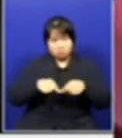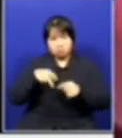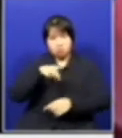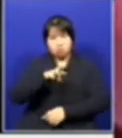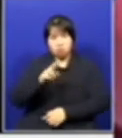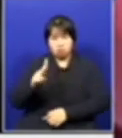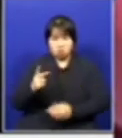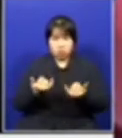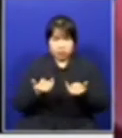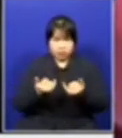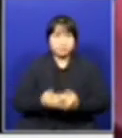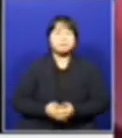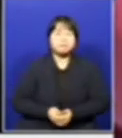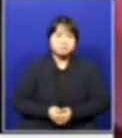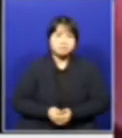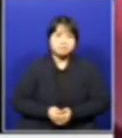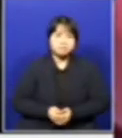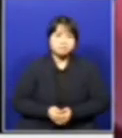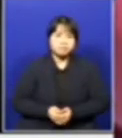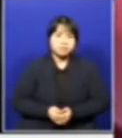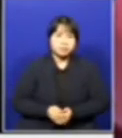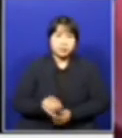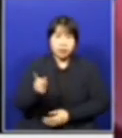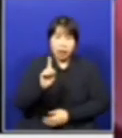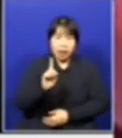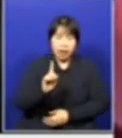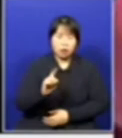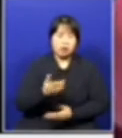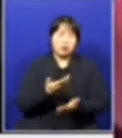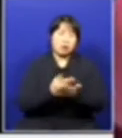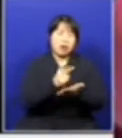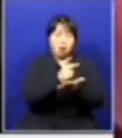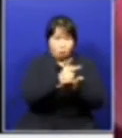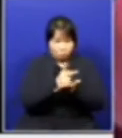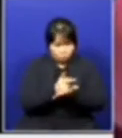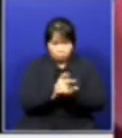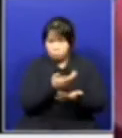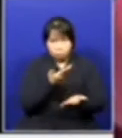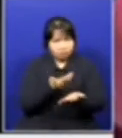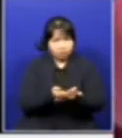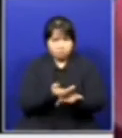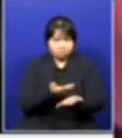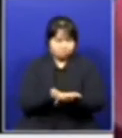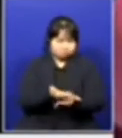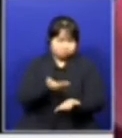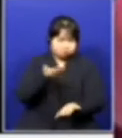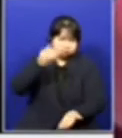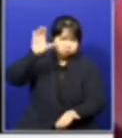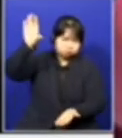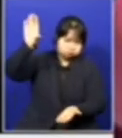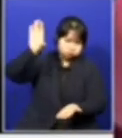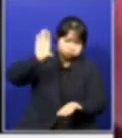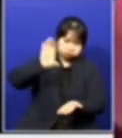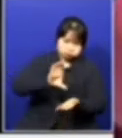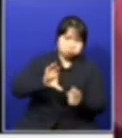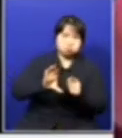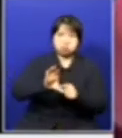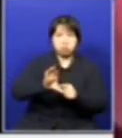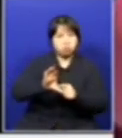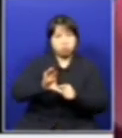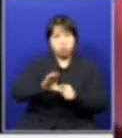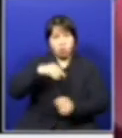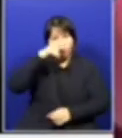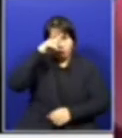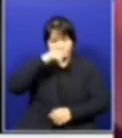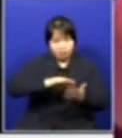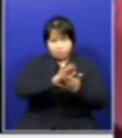านและเป็นการกู้เงินที่มีจำนวนมหาศาลเป็นประวัติศาสตร์ของประเทศ